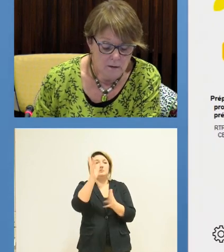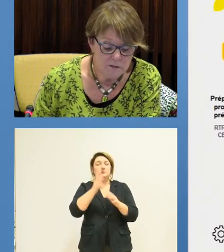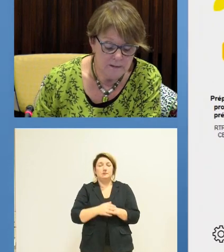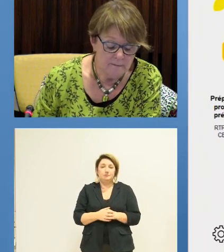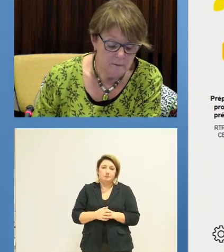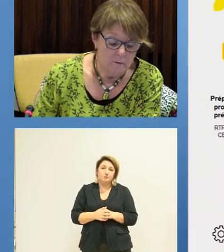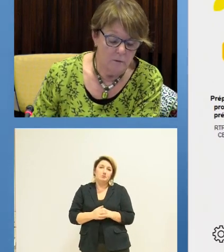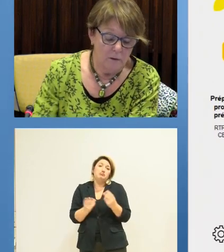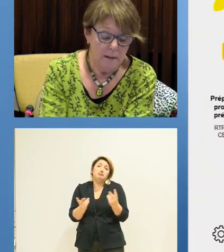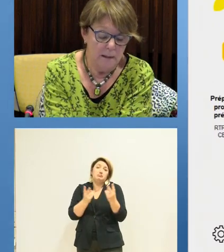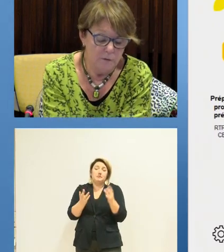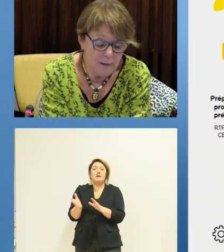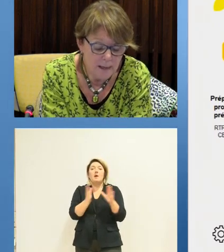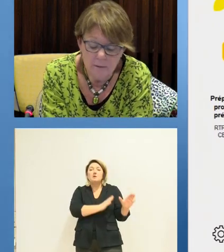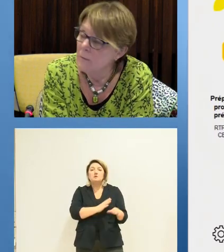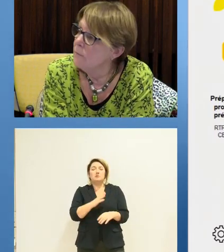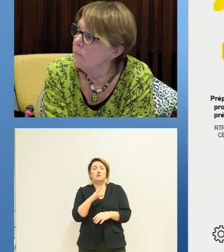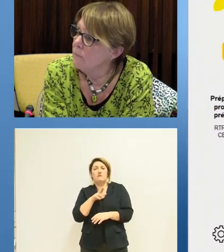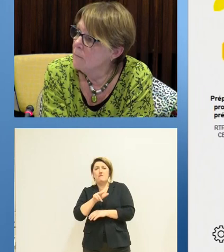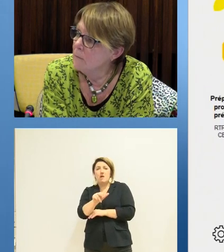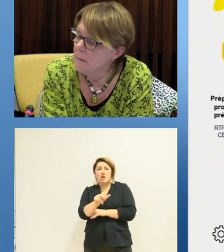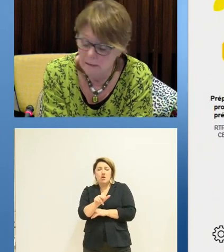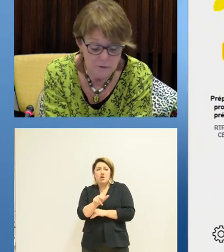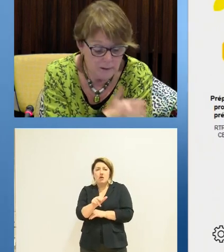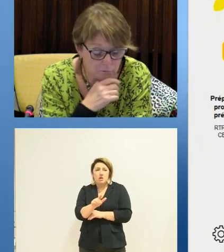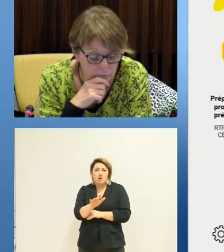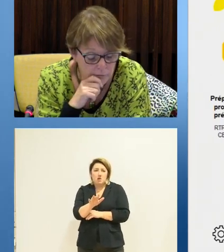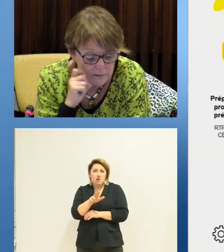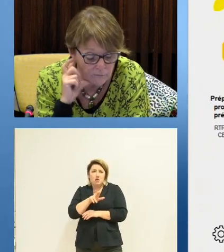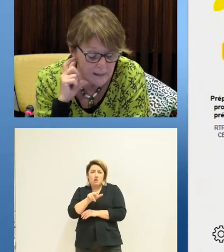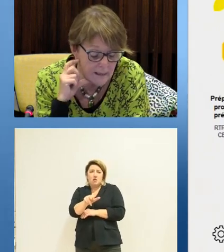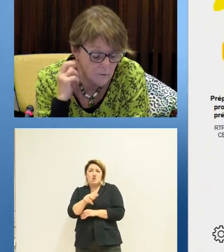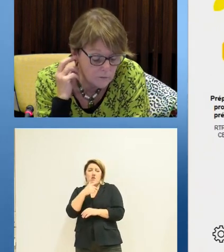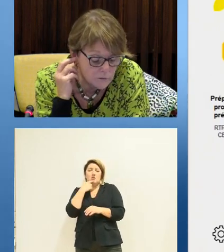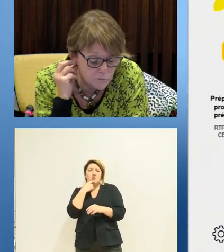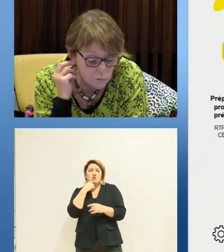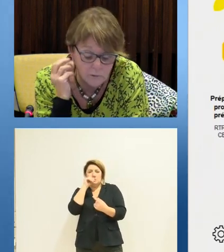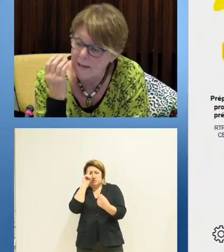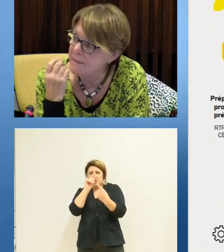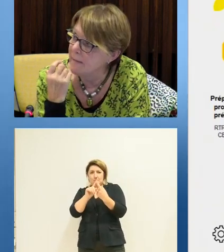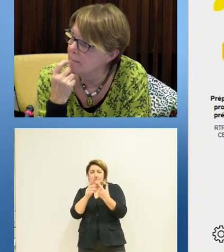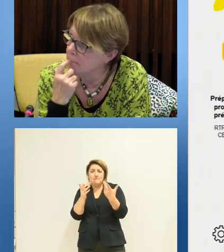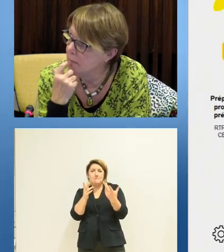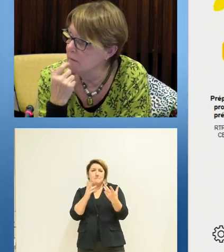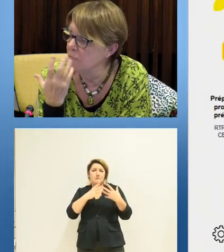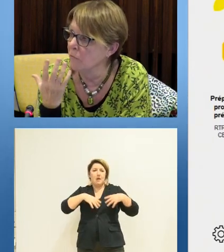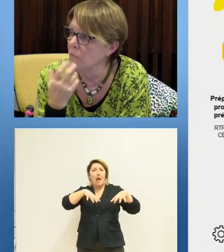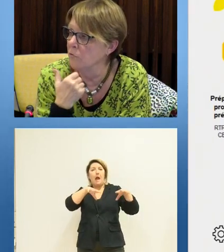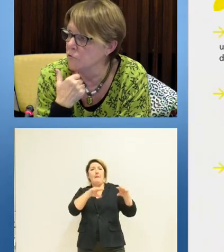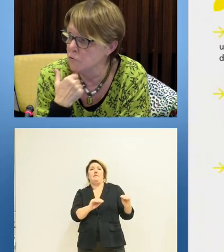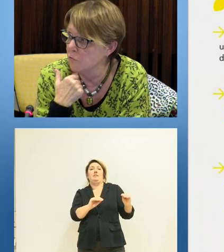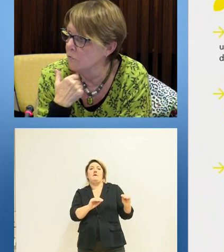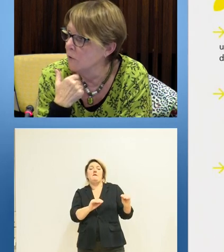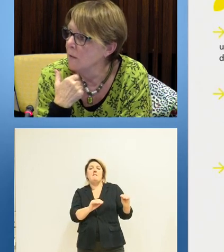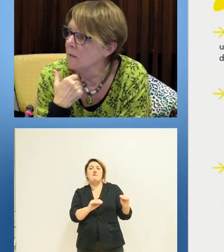ensuite il y aura il y aura donc des volets sur l'habitat qui vont